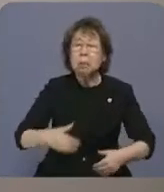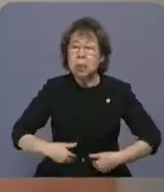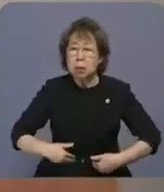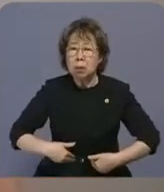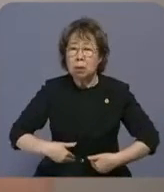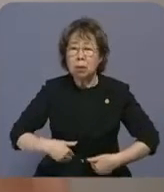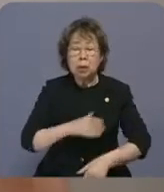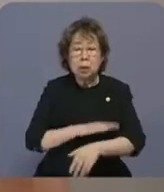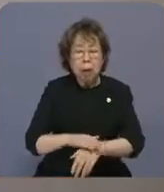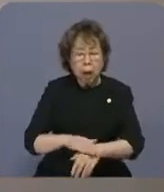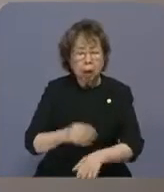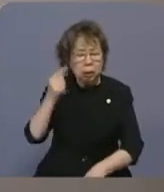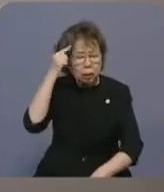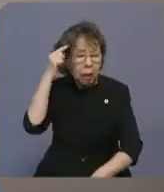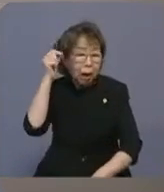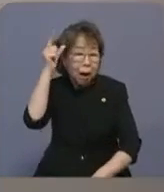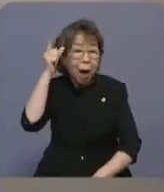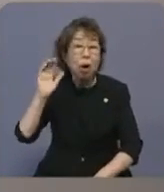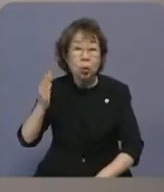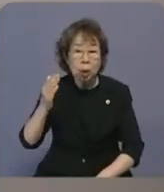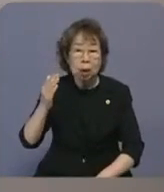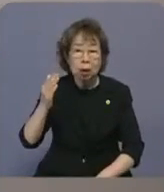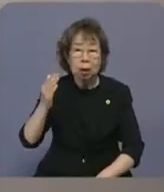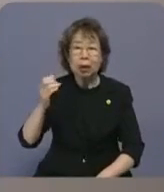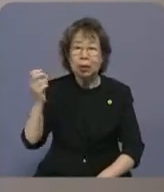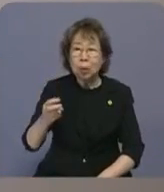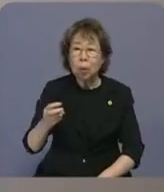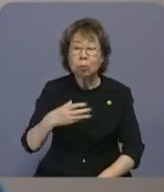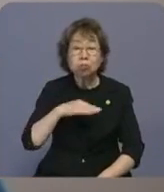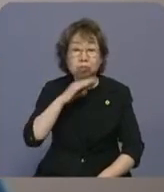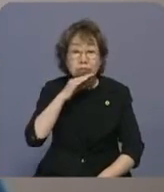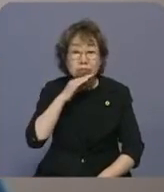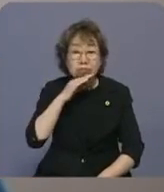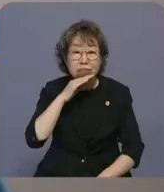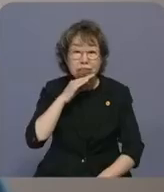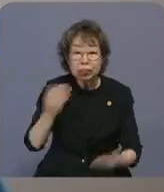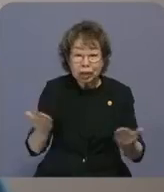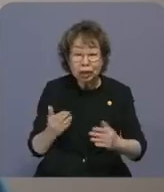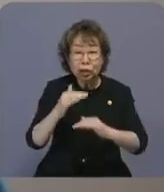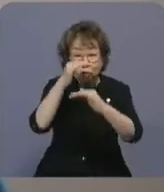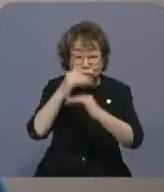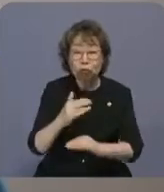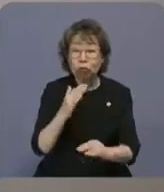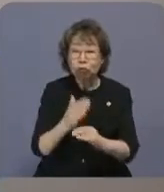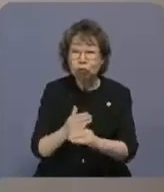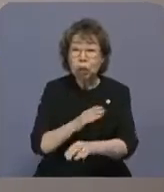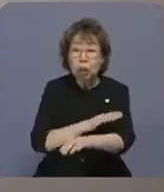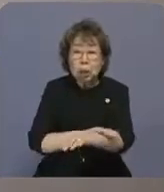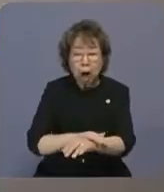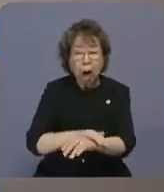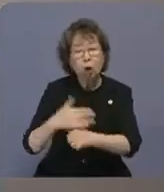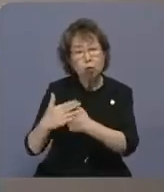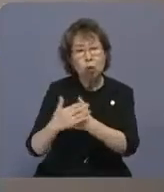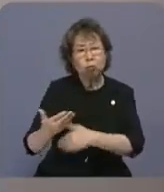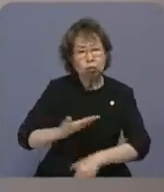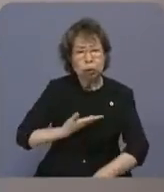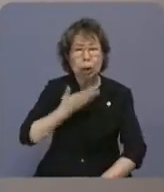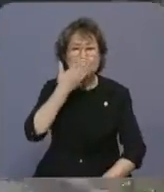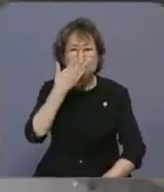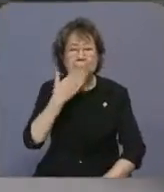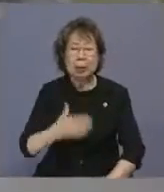제대로 노동자들이 인식을 할 수가 있고 그리고 그게 나중에 이제 일을 하는 과정에서 도움이 될 수